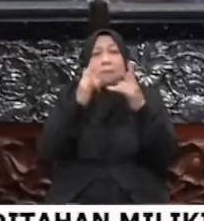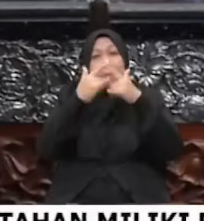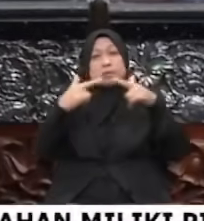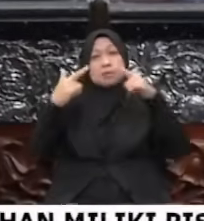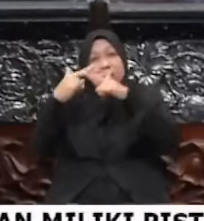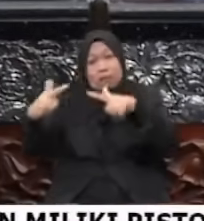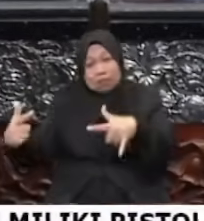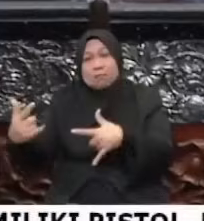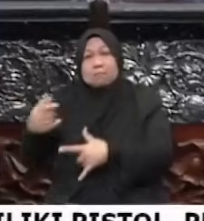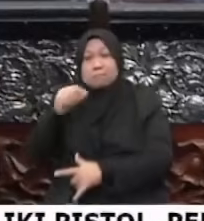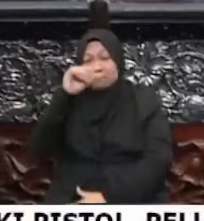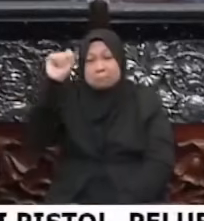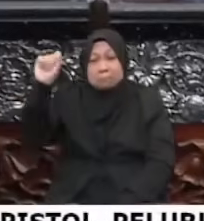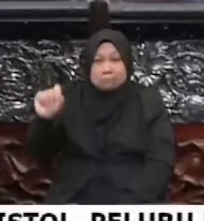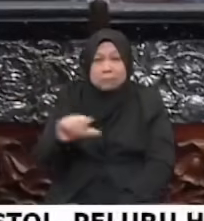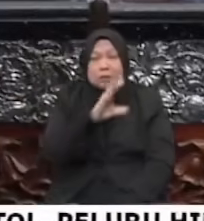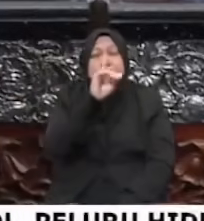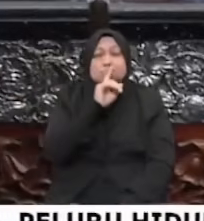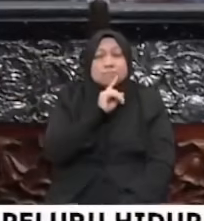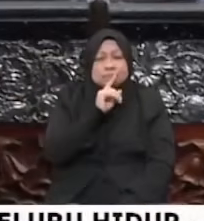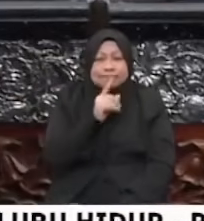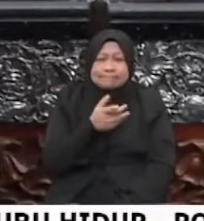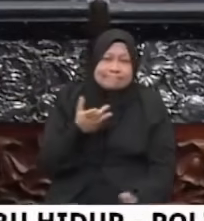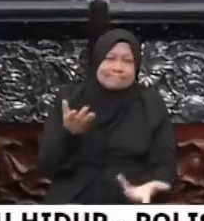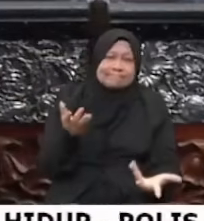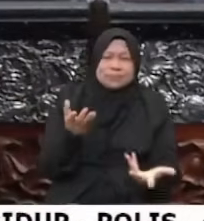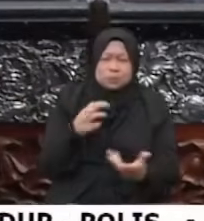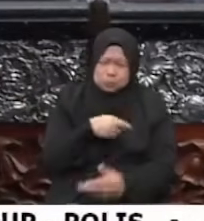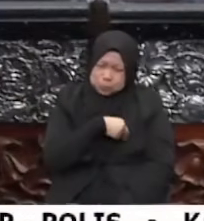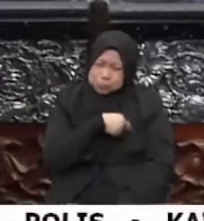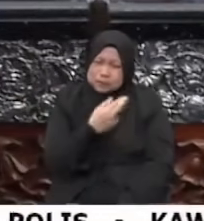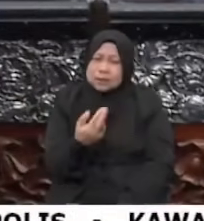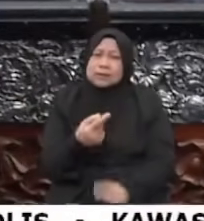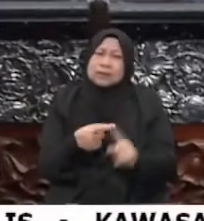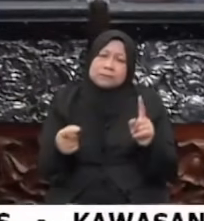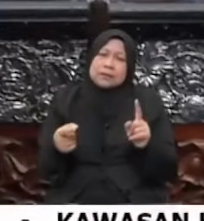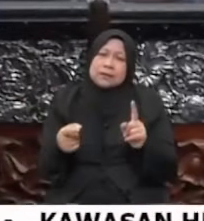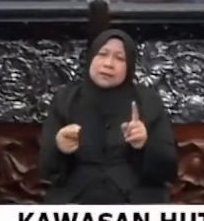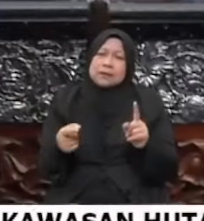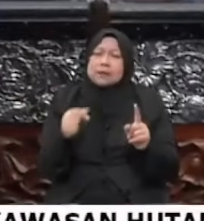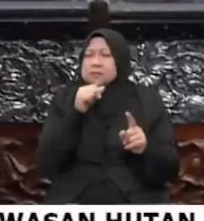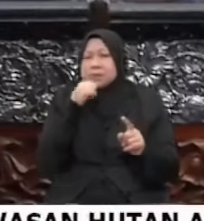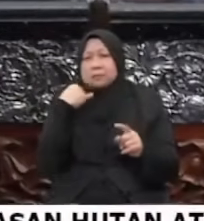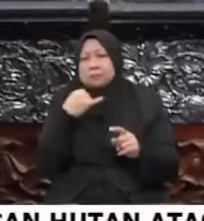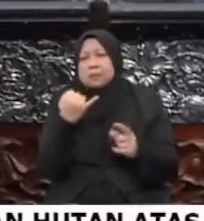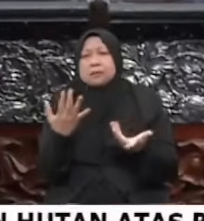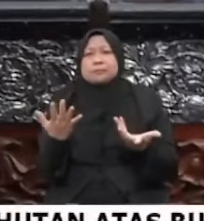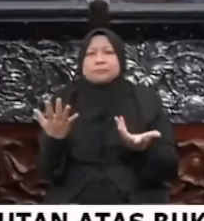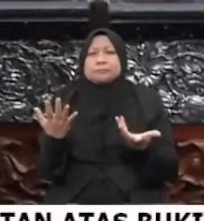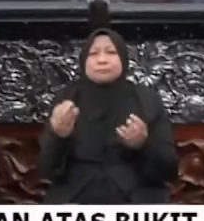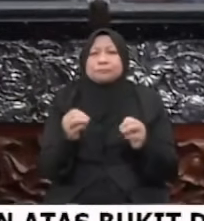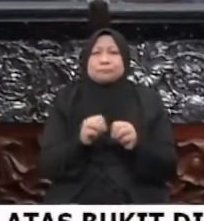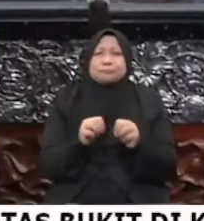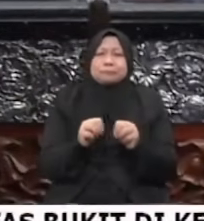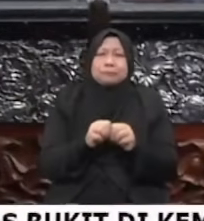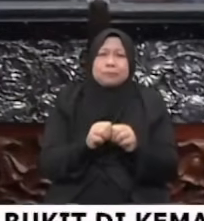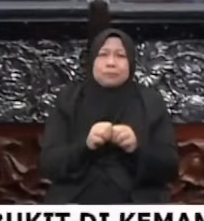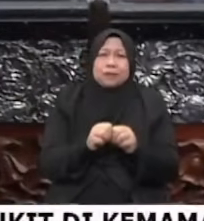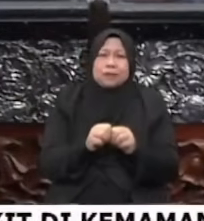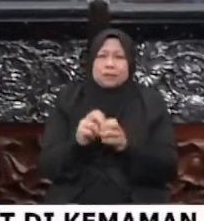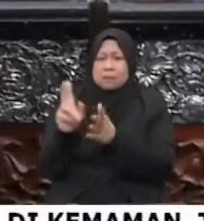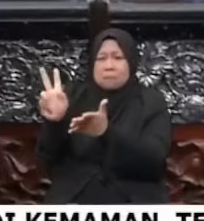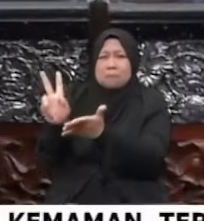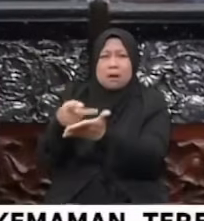Ramadan yang mereka bukan saja kerugian tetapi malahan tidak dapat apa ni